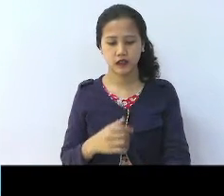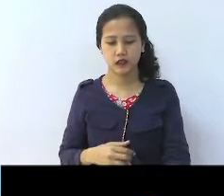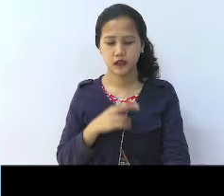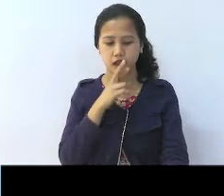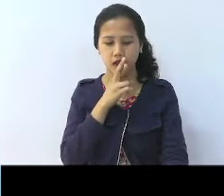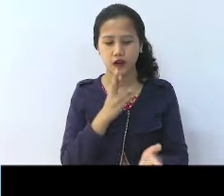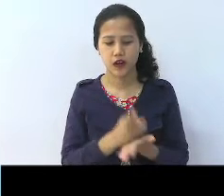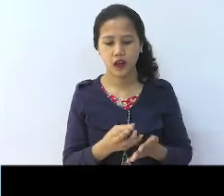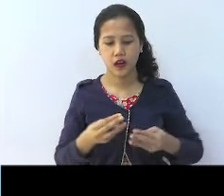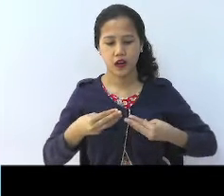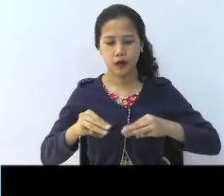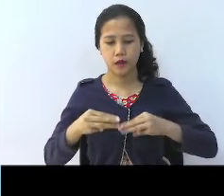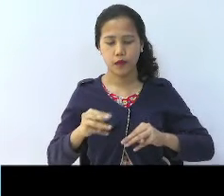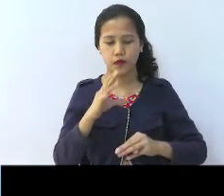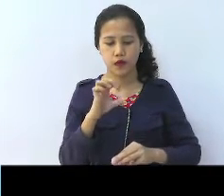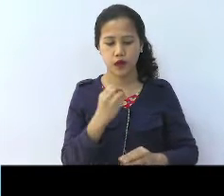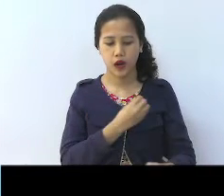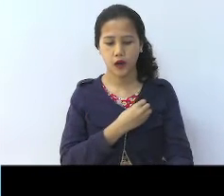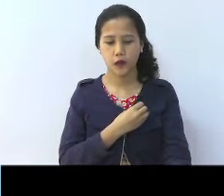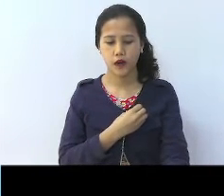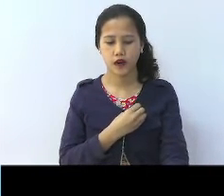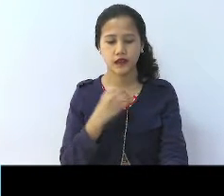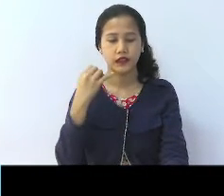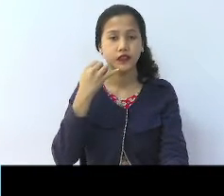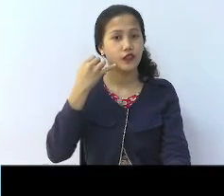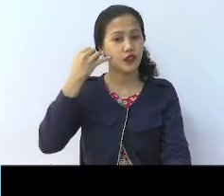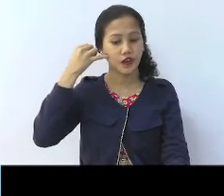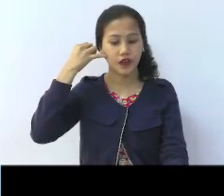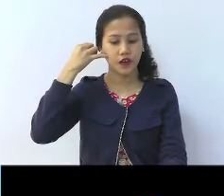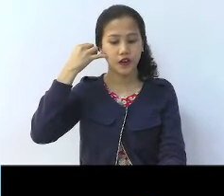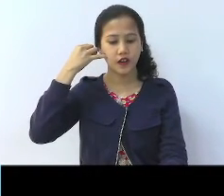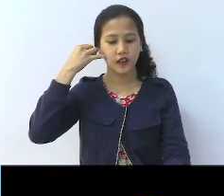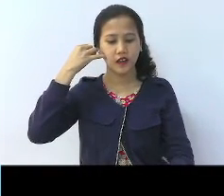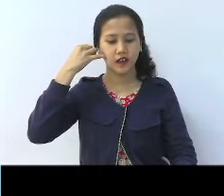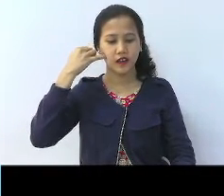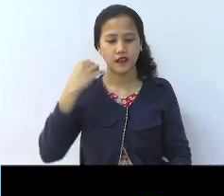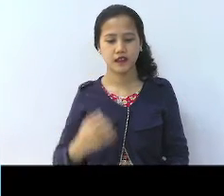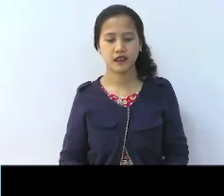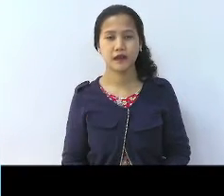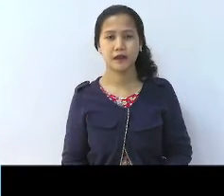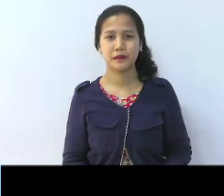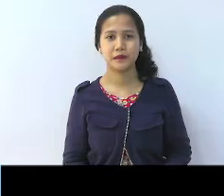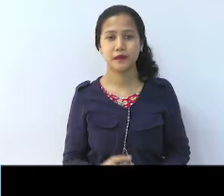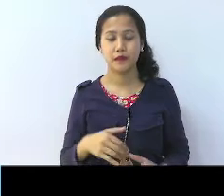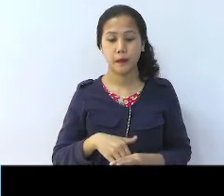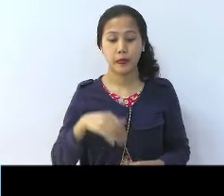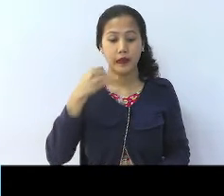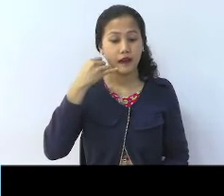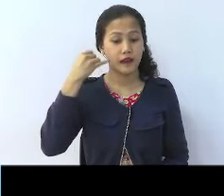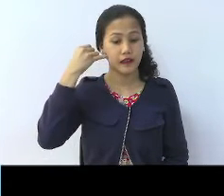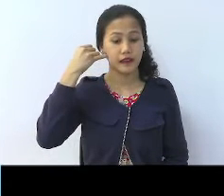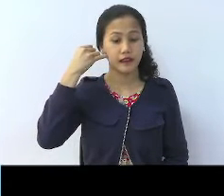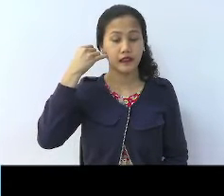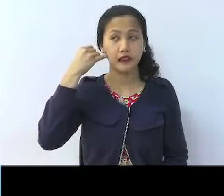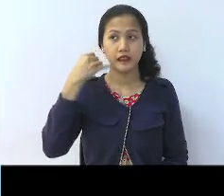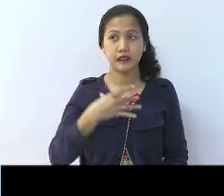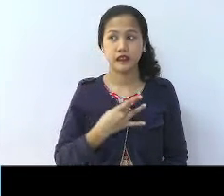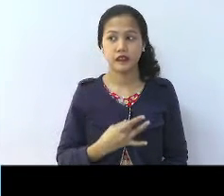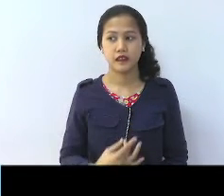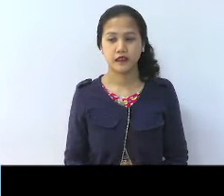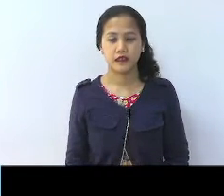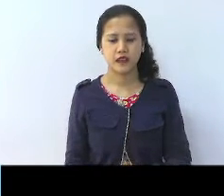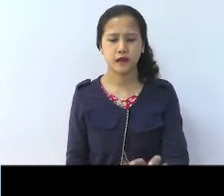ay ang grupo ng maraming kondisyon na kondisyon sa ating panga na nagdudulot ng pananakit at di